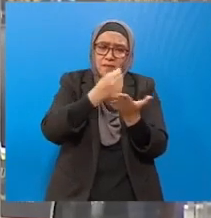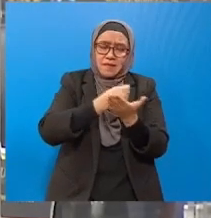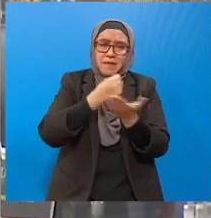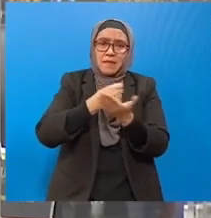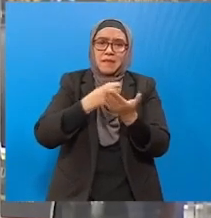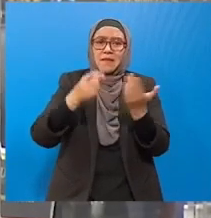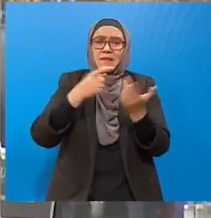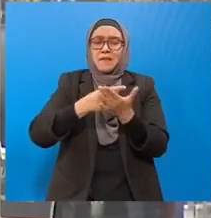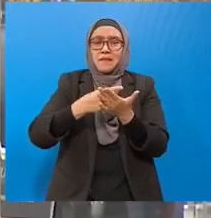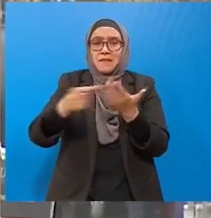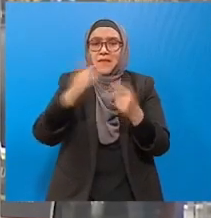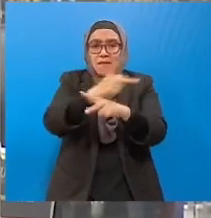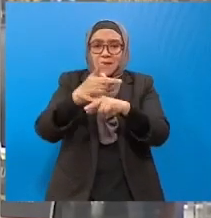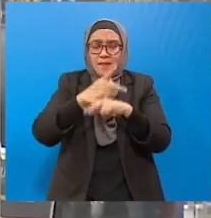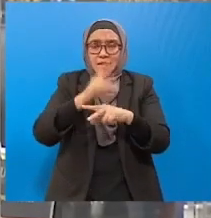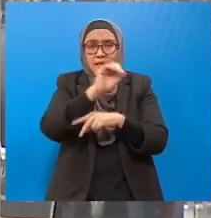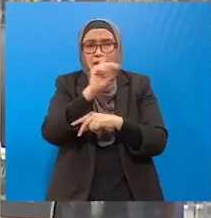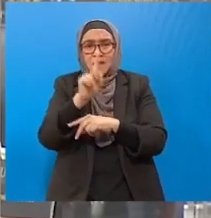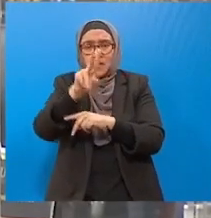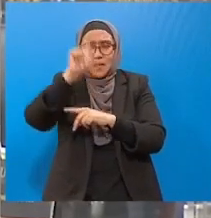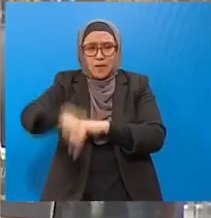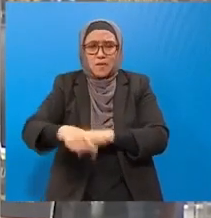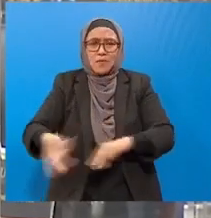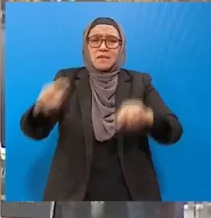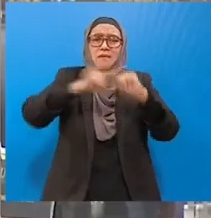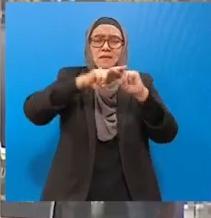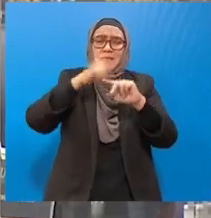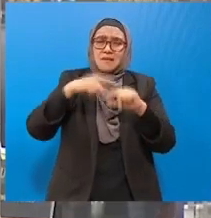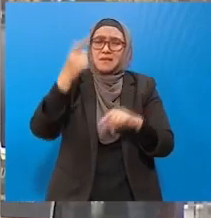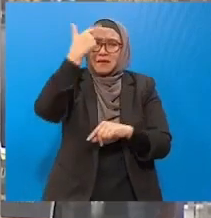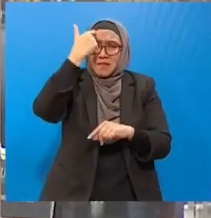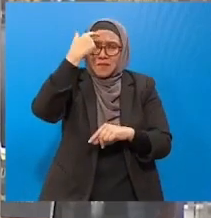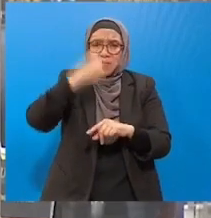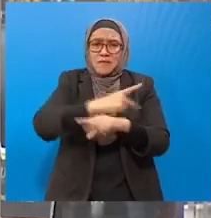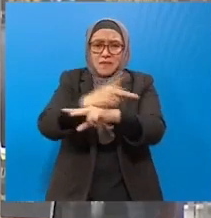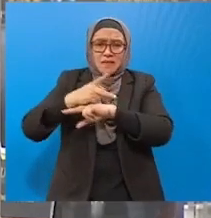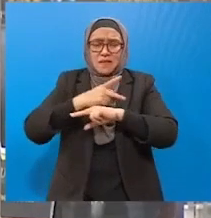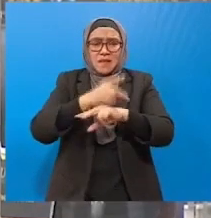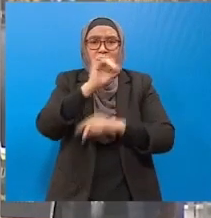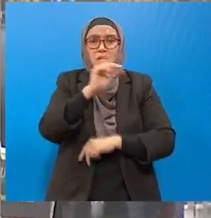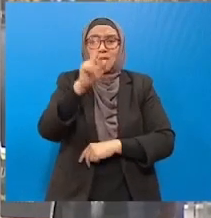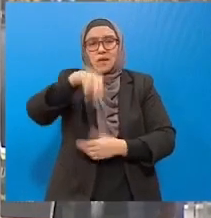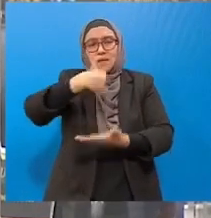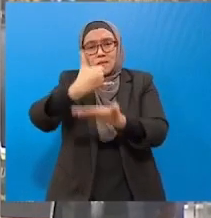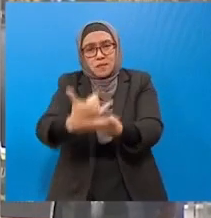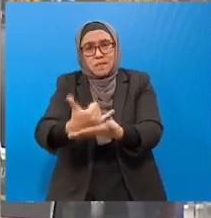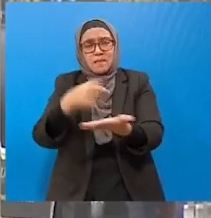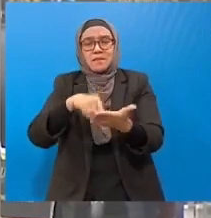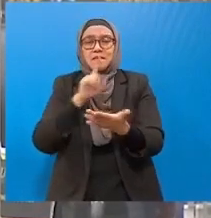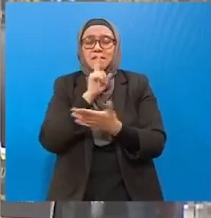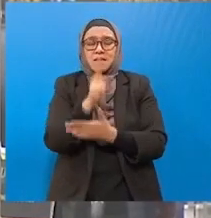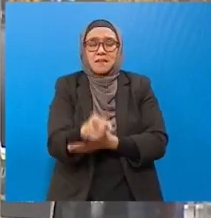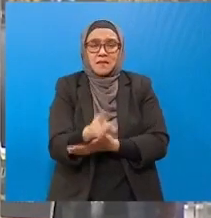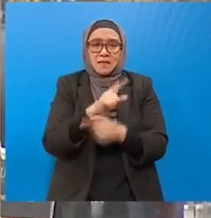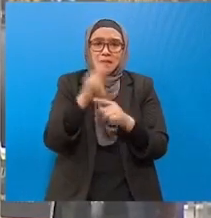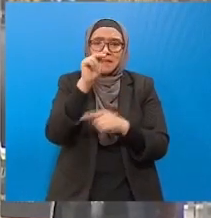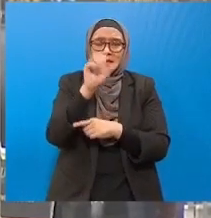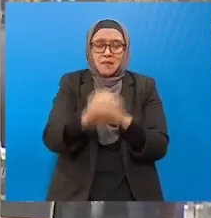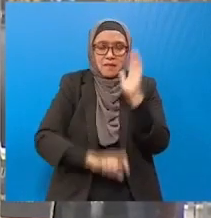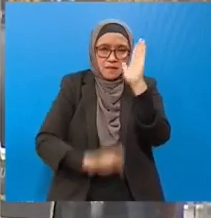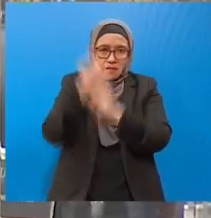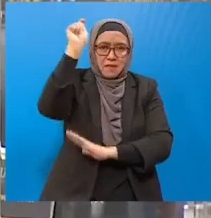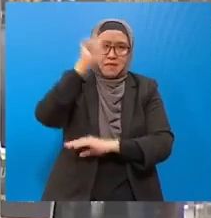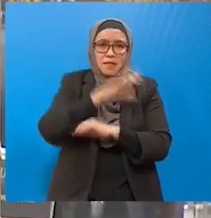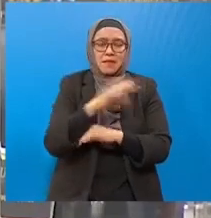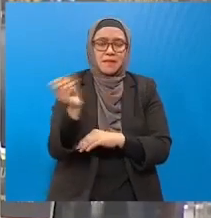dinaikkan kita harus insyaf penjagaan penjagaan oke you the lantai ini memakan kos yang bukan sedikit yang